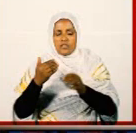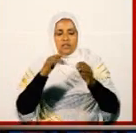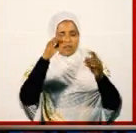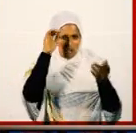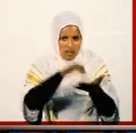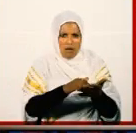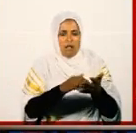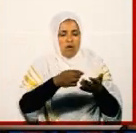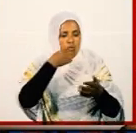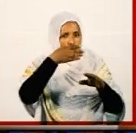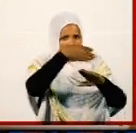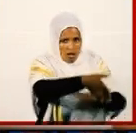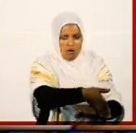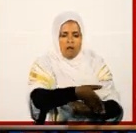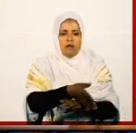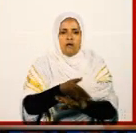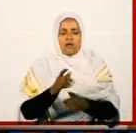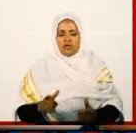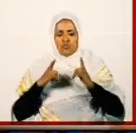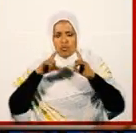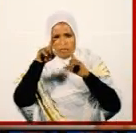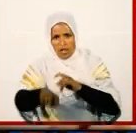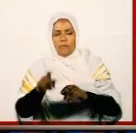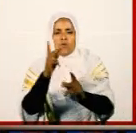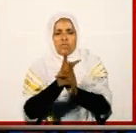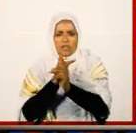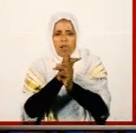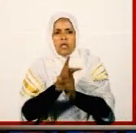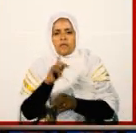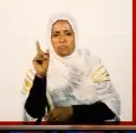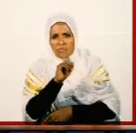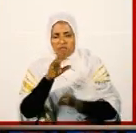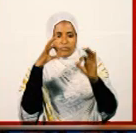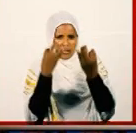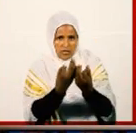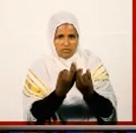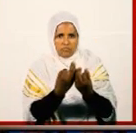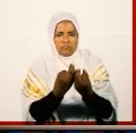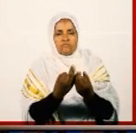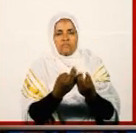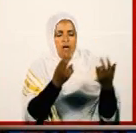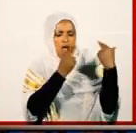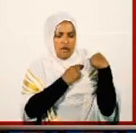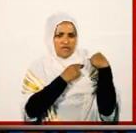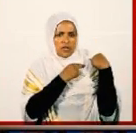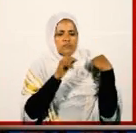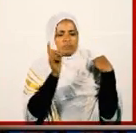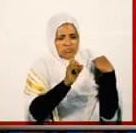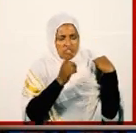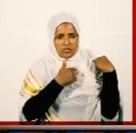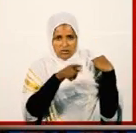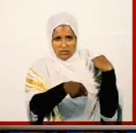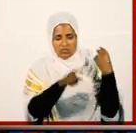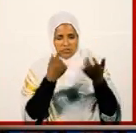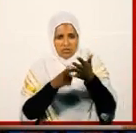ከመቁረባቸው በፊት እንዲሁም ደግሞ ከቆረቡ በኋላ ሊኖራቸው የሚገባውን ነገር ቤተሰብ ያለበት